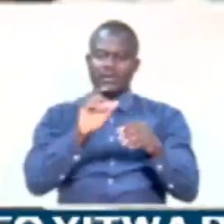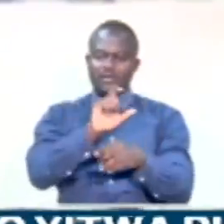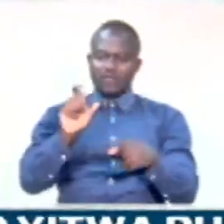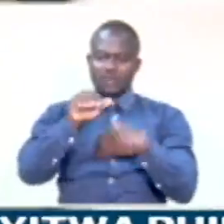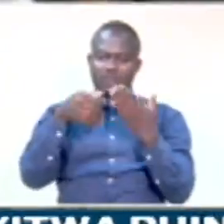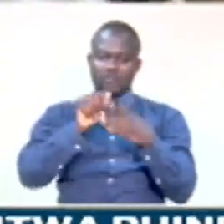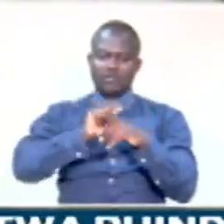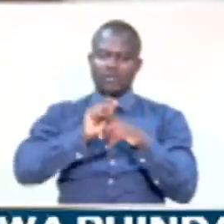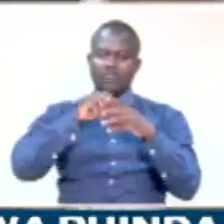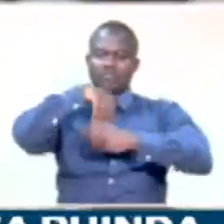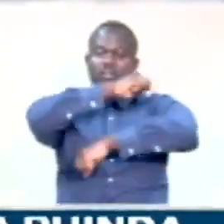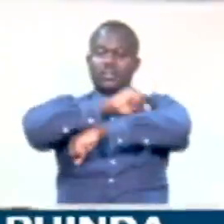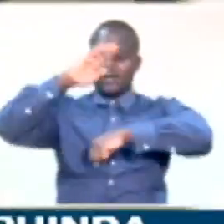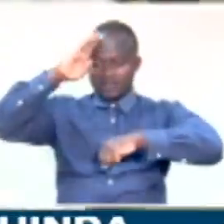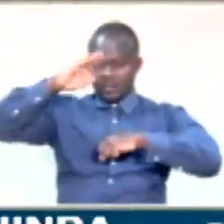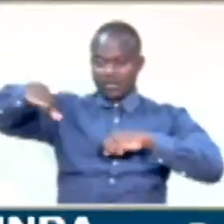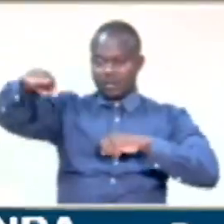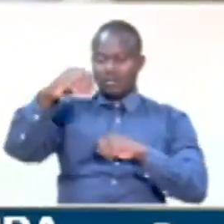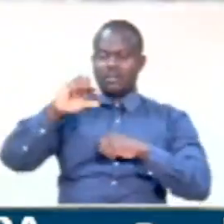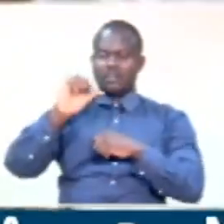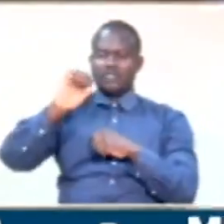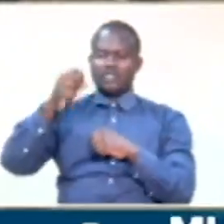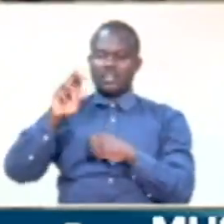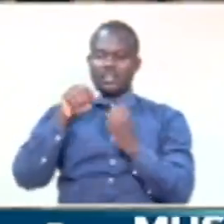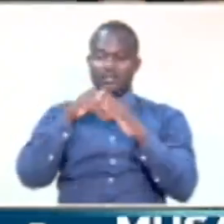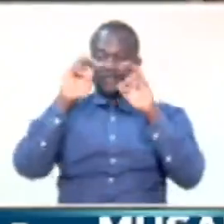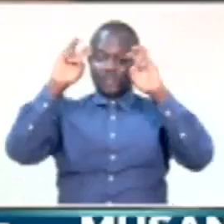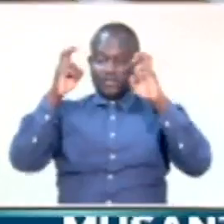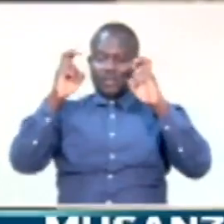icyumweru bahugurirwa mu ishuri rya polisi igishari mu karere ka Rwamagana ku